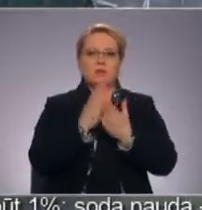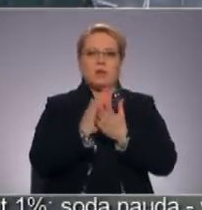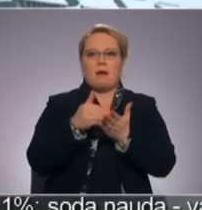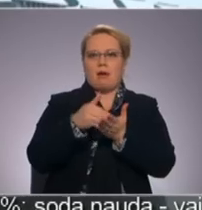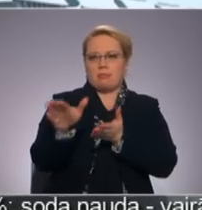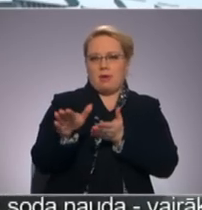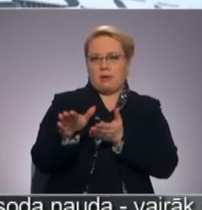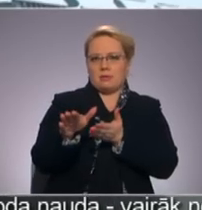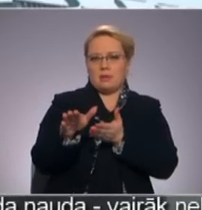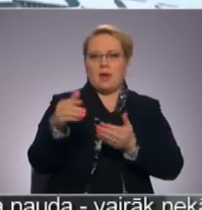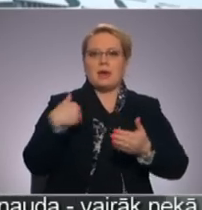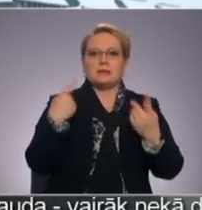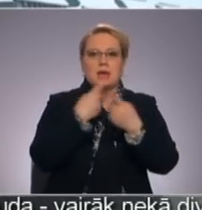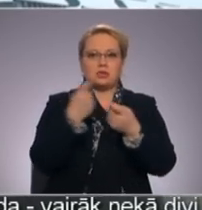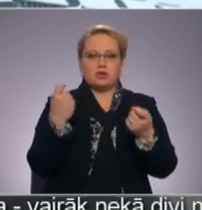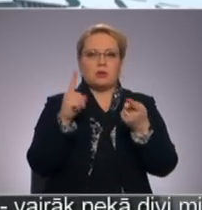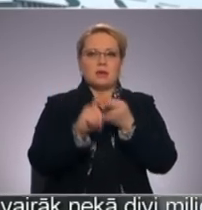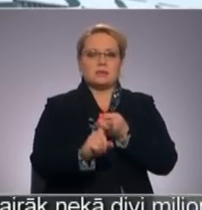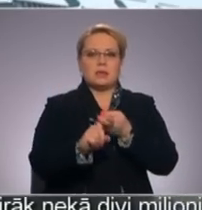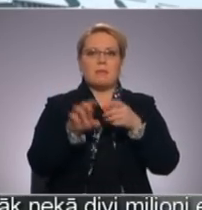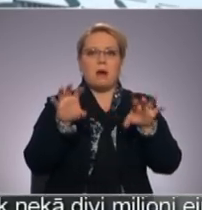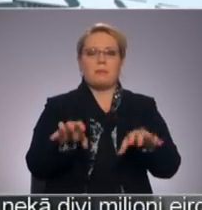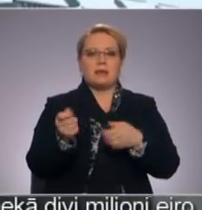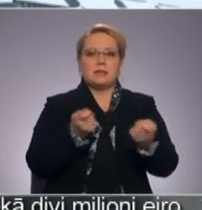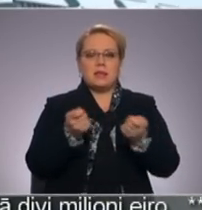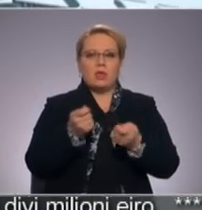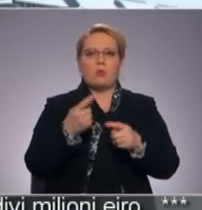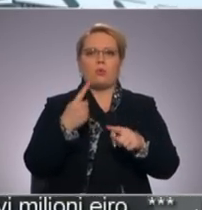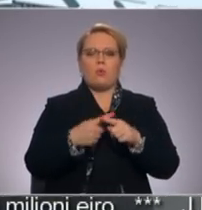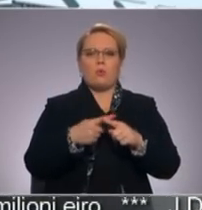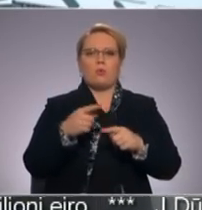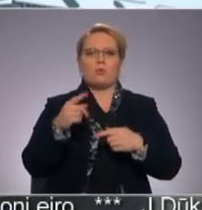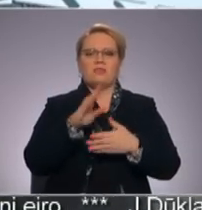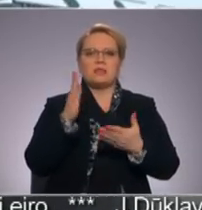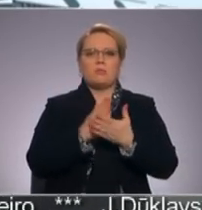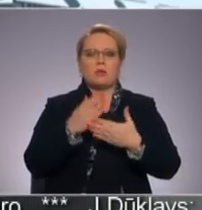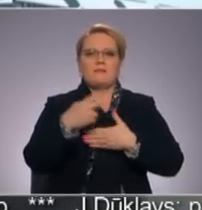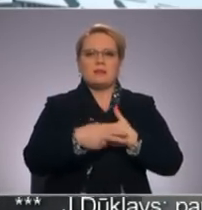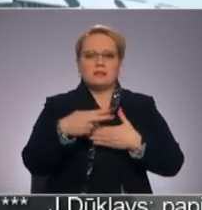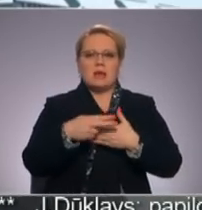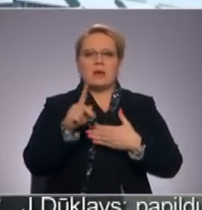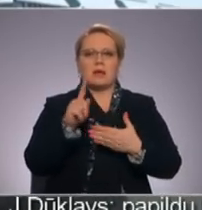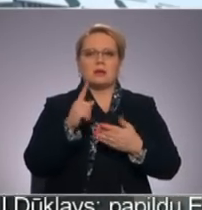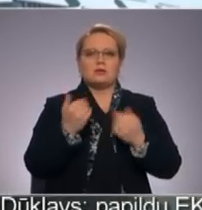atteikta. Es atzīšos, ka saistībā ar prezidentūru visiem notikumiem filmēšanu vilcienā šobrīd ir tāds.